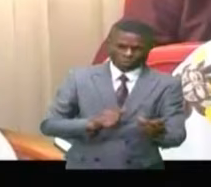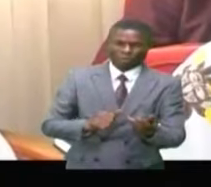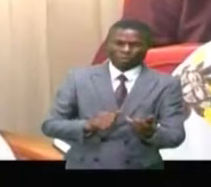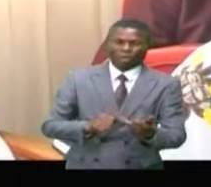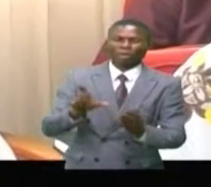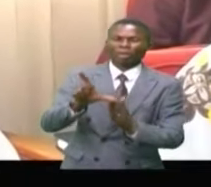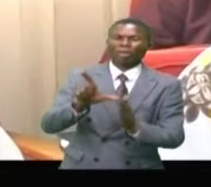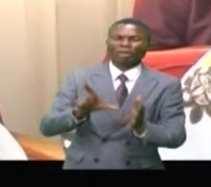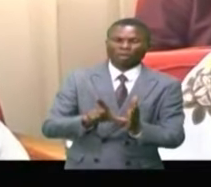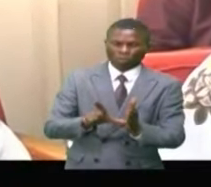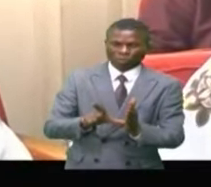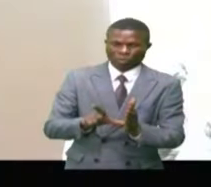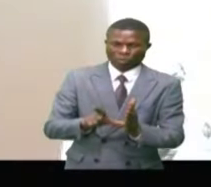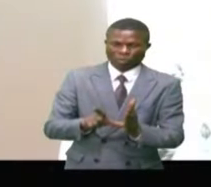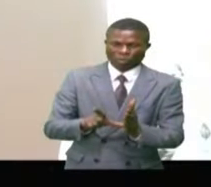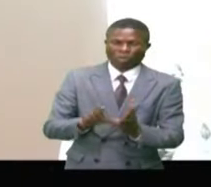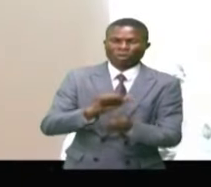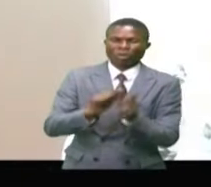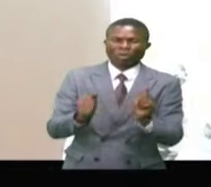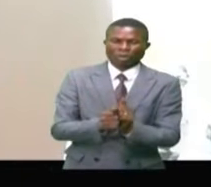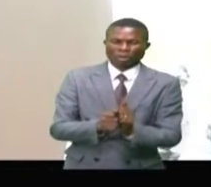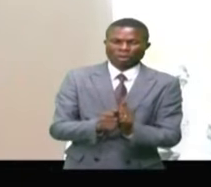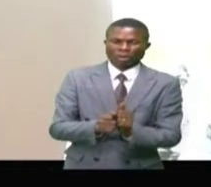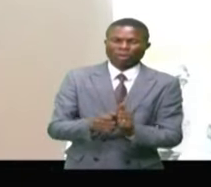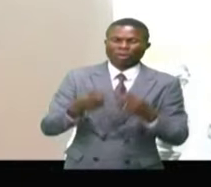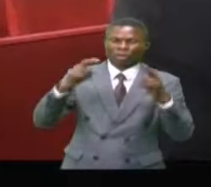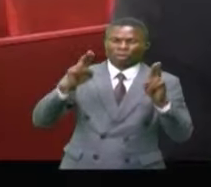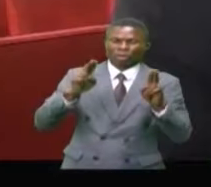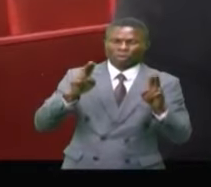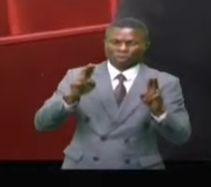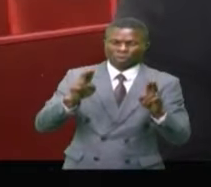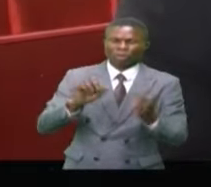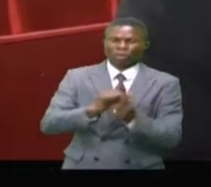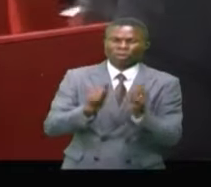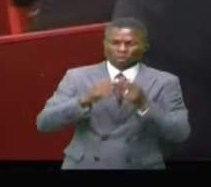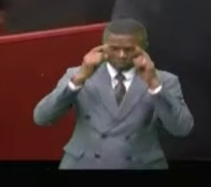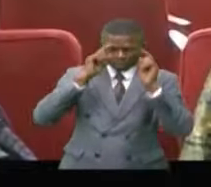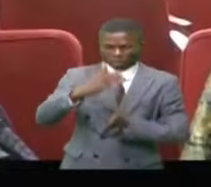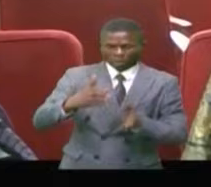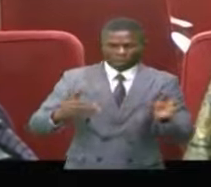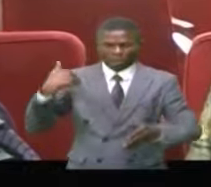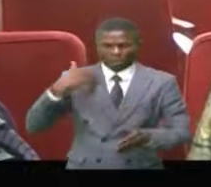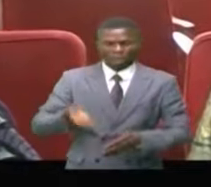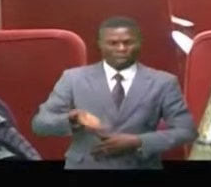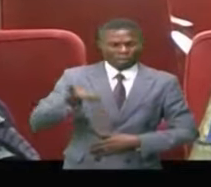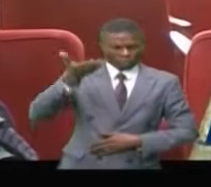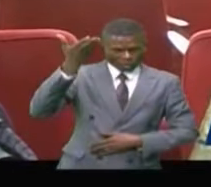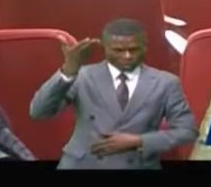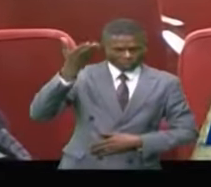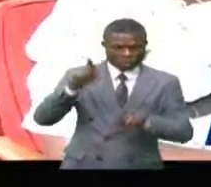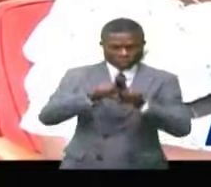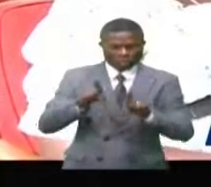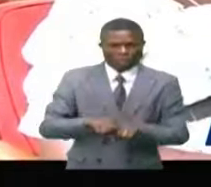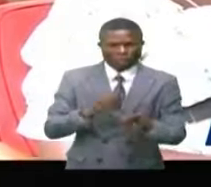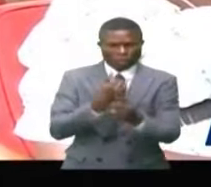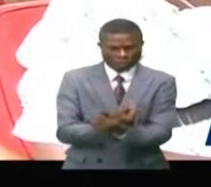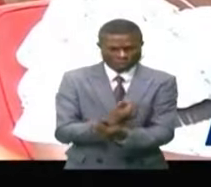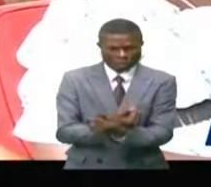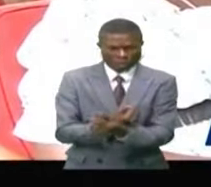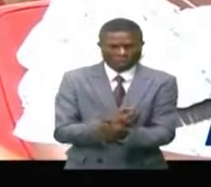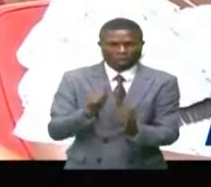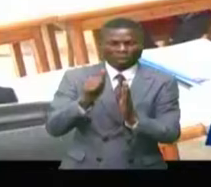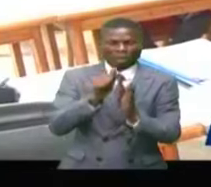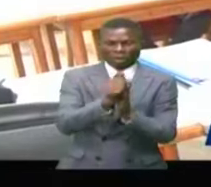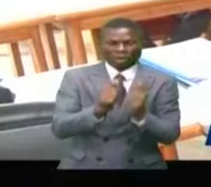loi, surtout en matière d'atteinte du taux des assignations des recettes au minima et au respect de